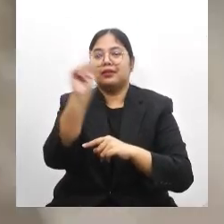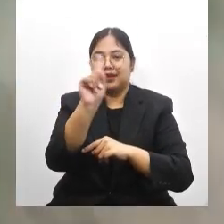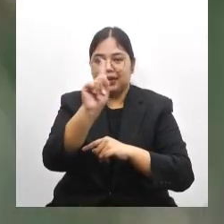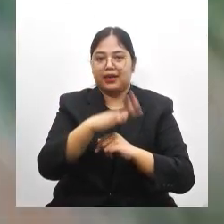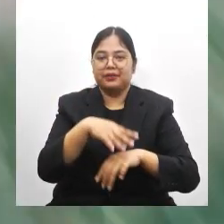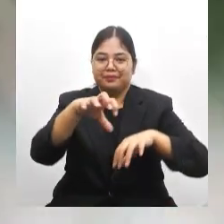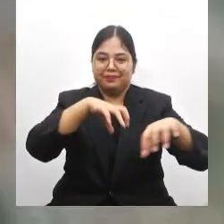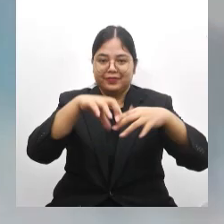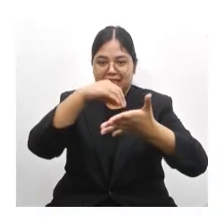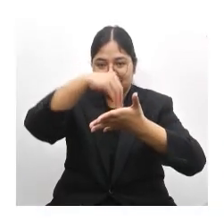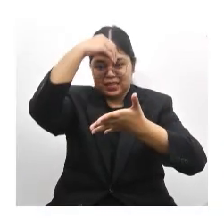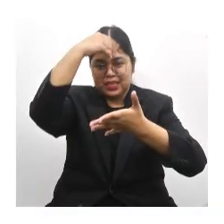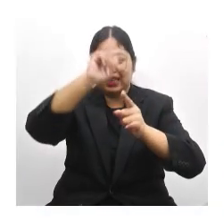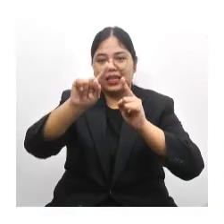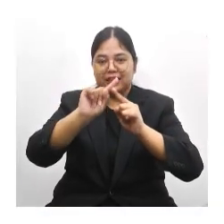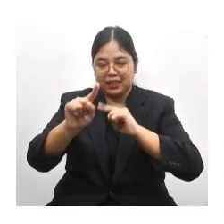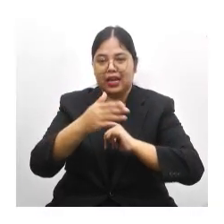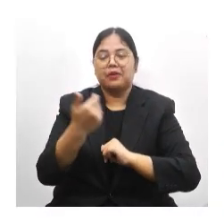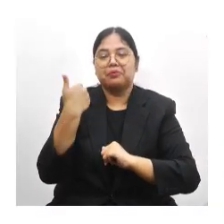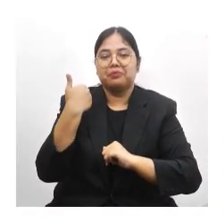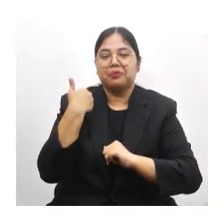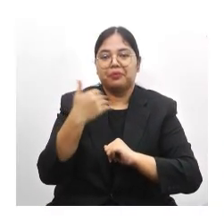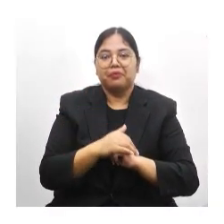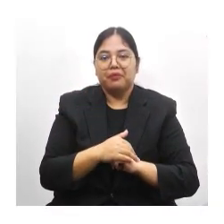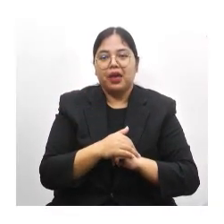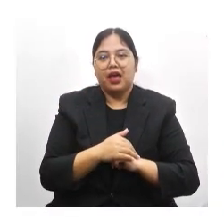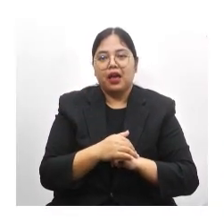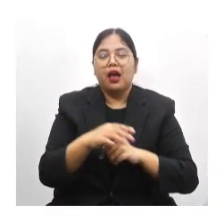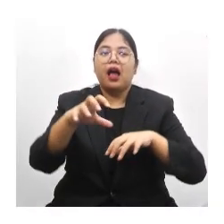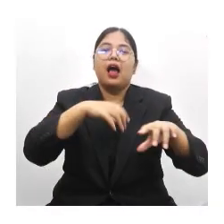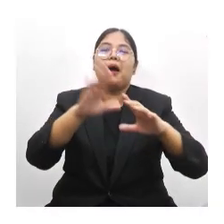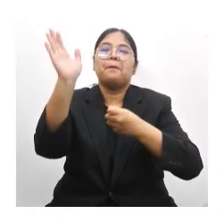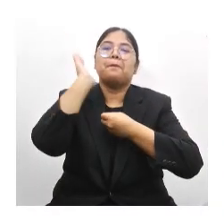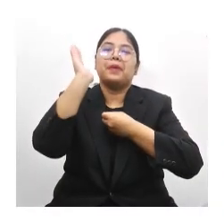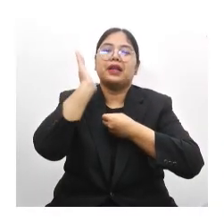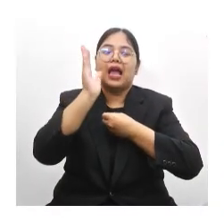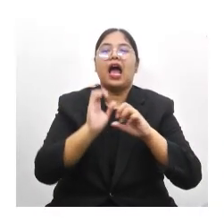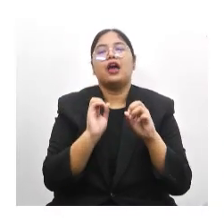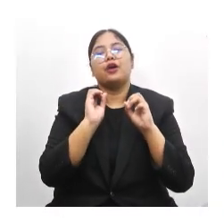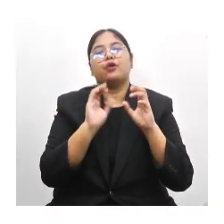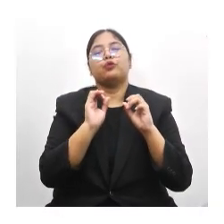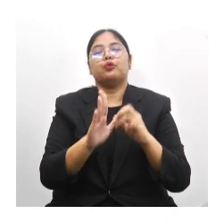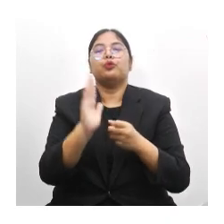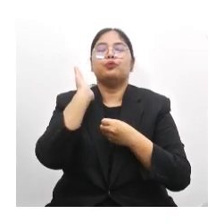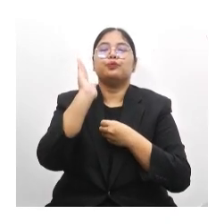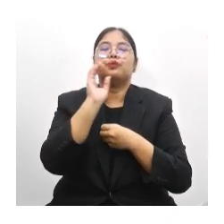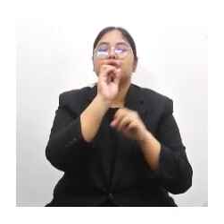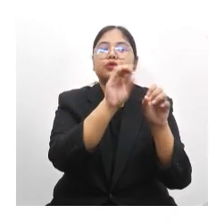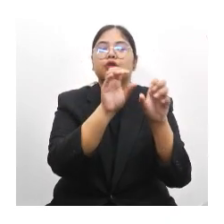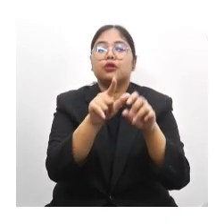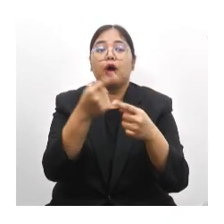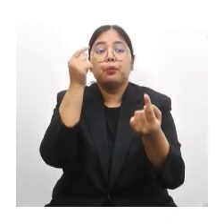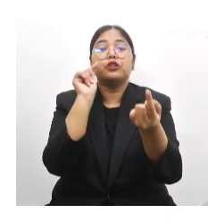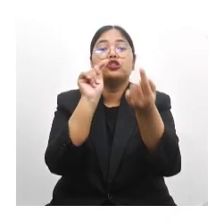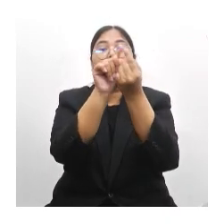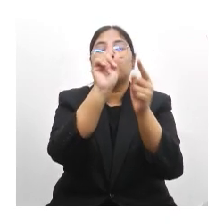การเรียนรู้ในศตวรรษที่20เป็นการสอนแบบบรรยายครูเป็นผู้บอกนักเรียนว่าจุดมุ่งหมายในการเรียนคื